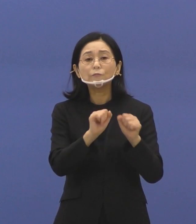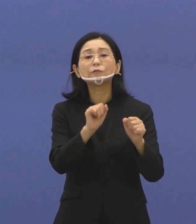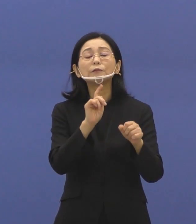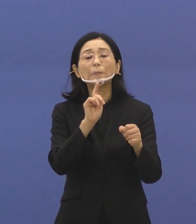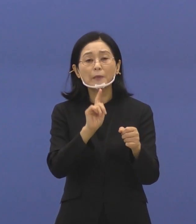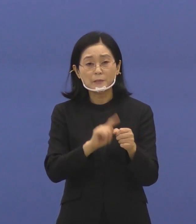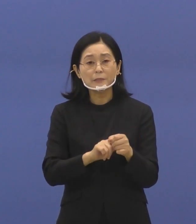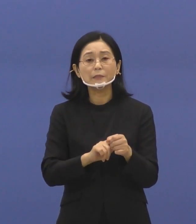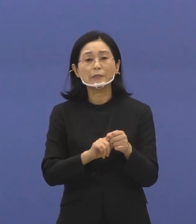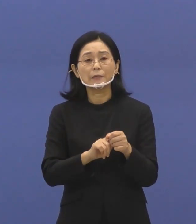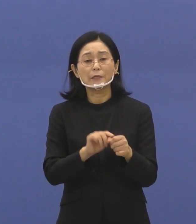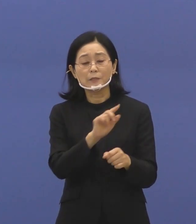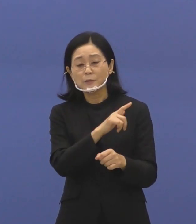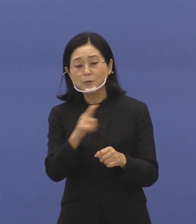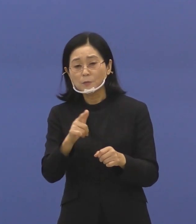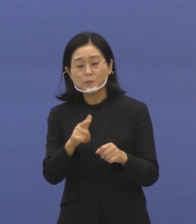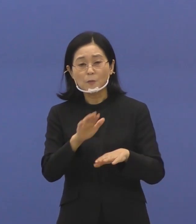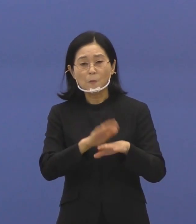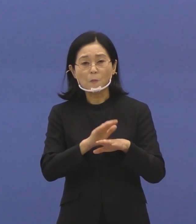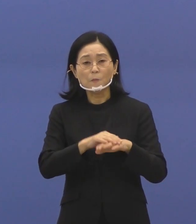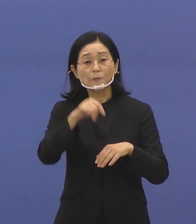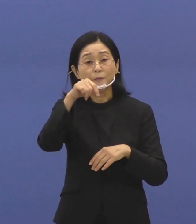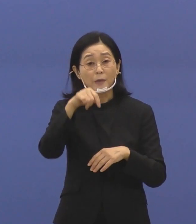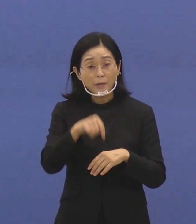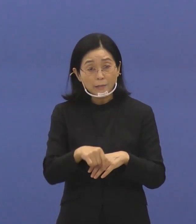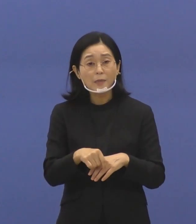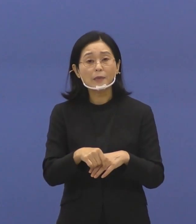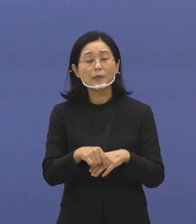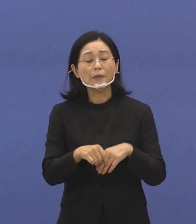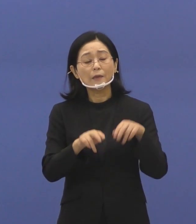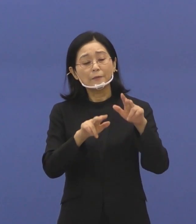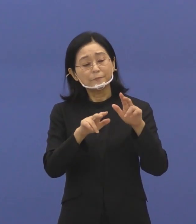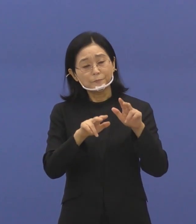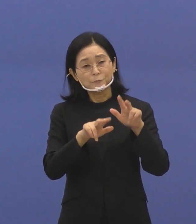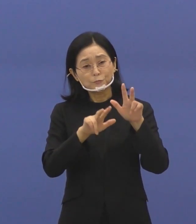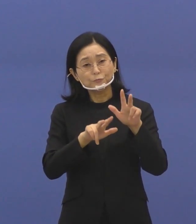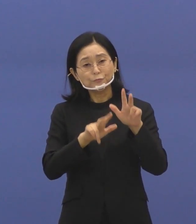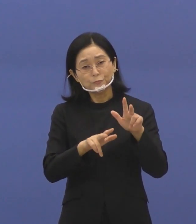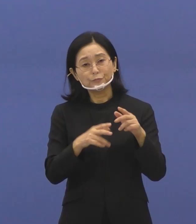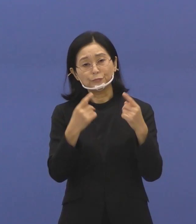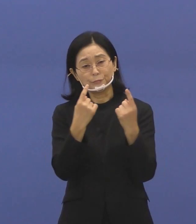くつかこのやらなくていいということを